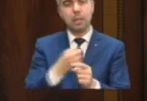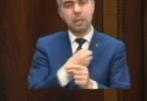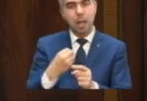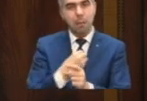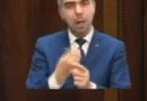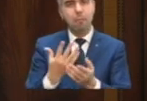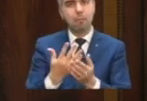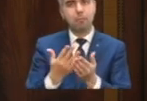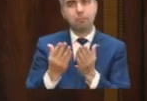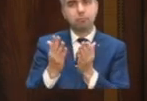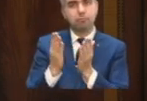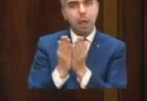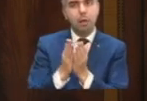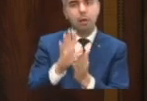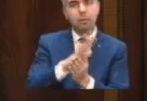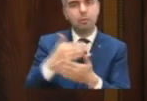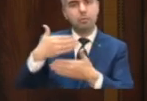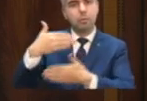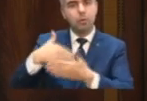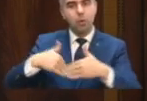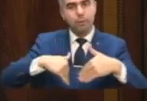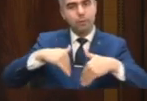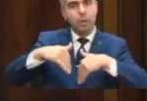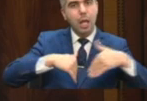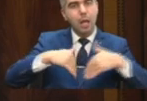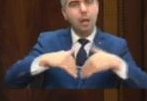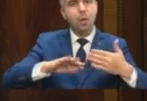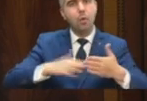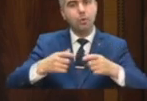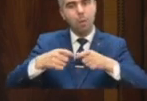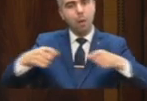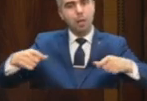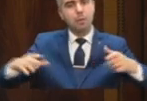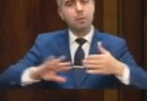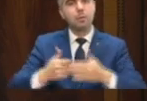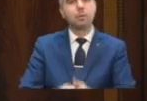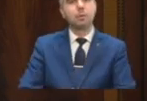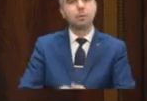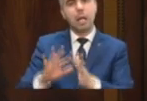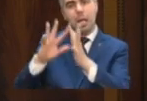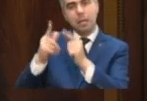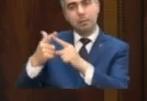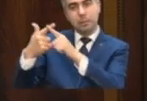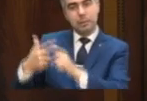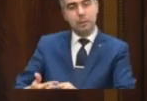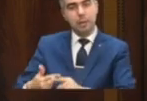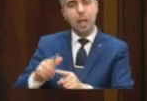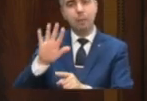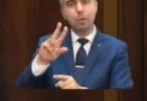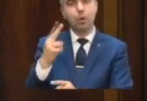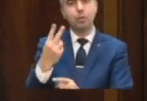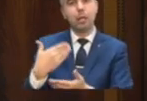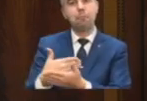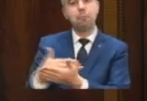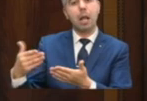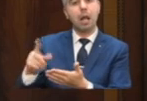من 323 شارع وطريق بحجم استثماري كفوق 25 مليار ديال الدرهم،